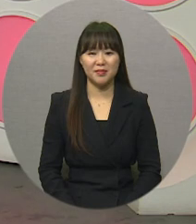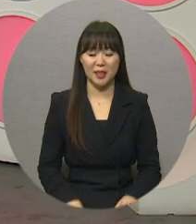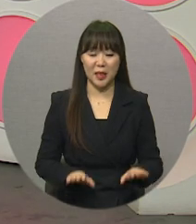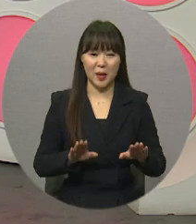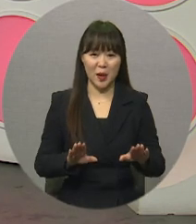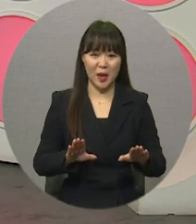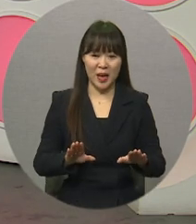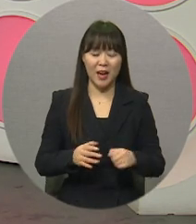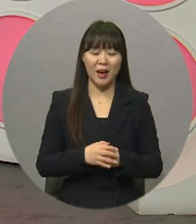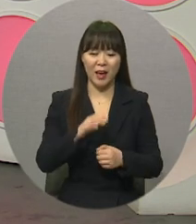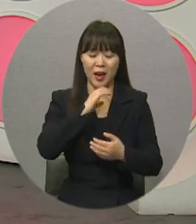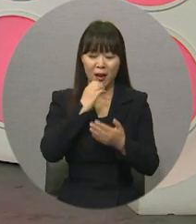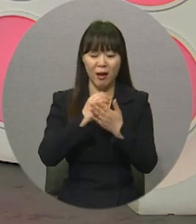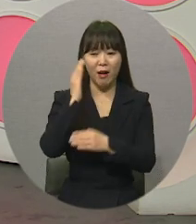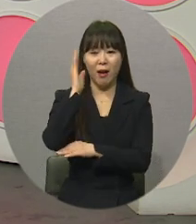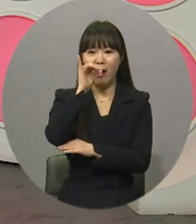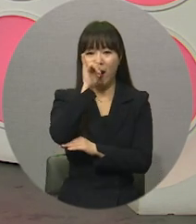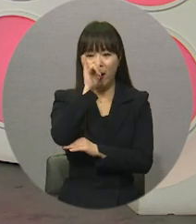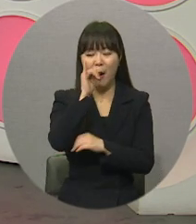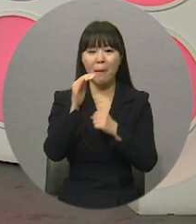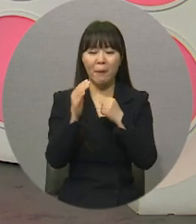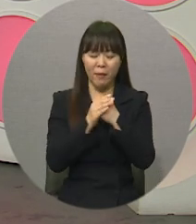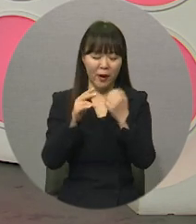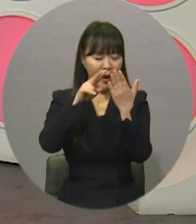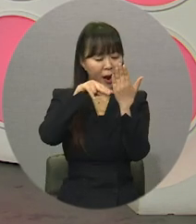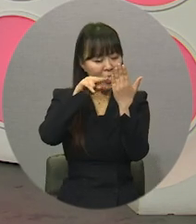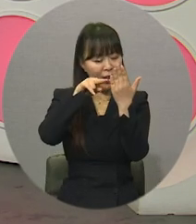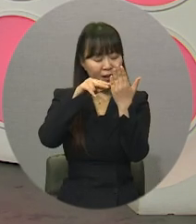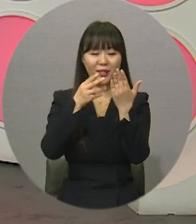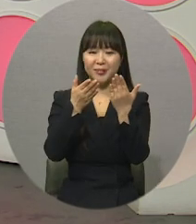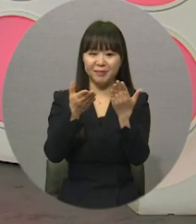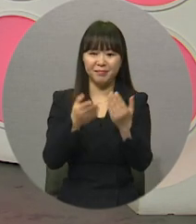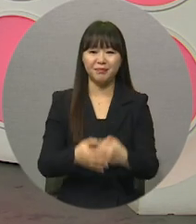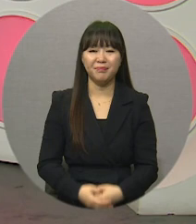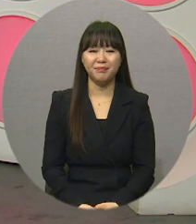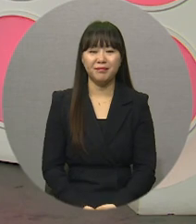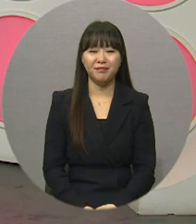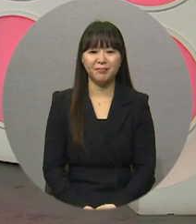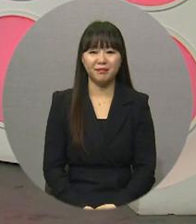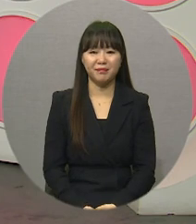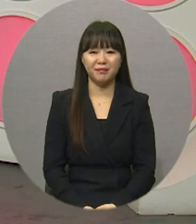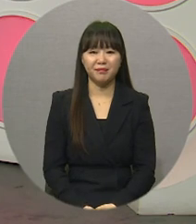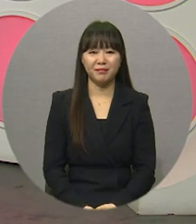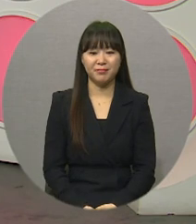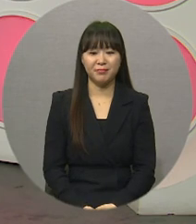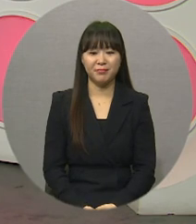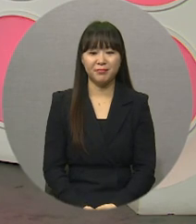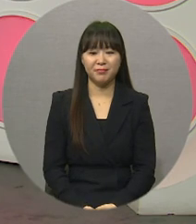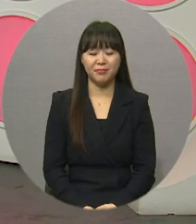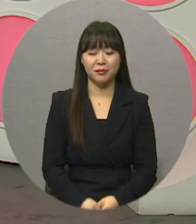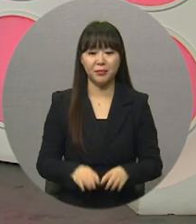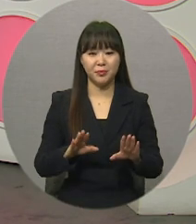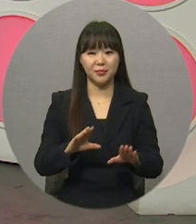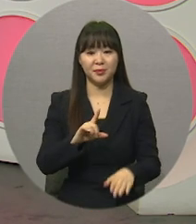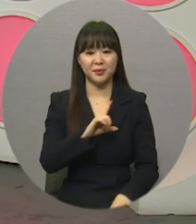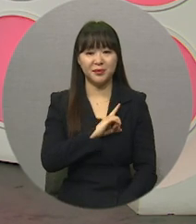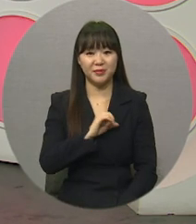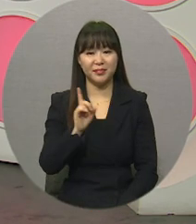자, 오늘 또 감동 사연이 도착을 해서 제가 또 읽어드릴 준비를 하고 있는데요. 네. 오늘의